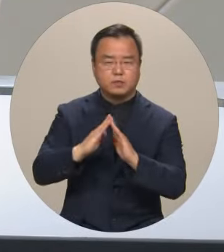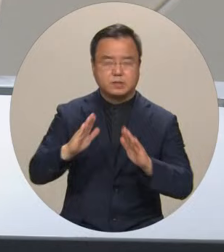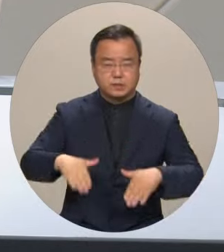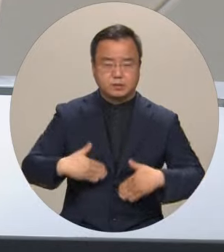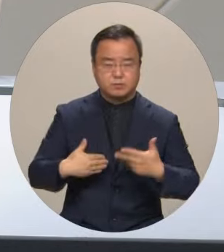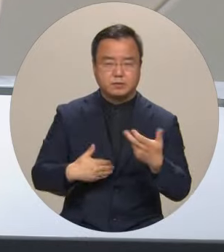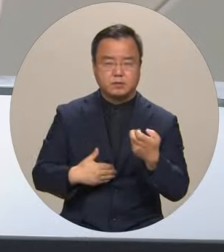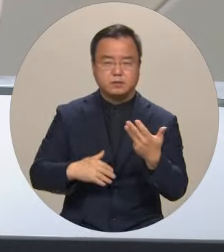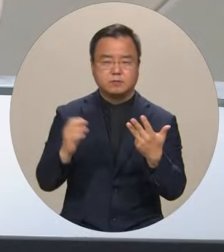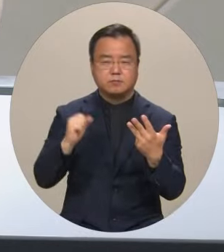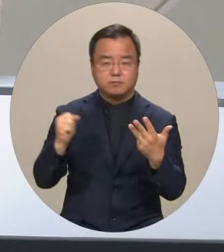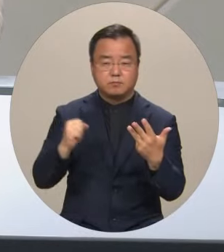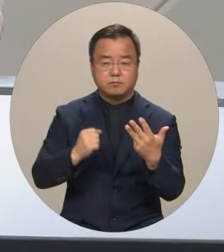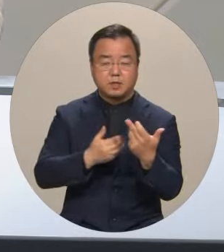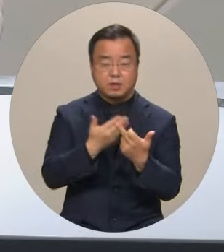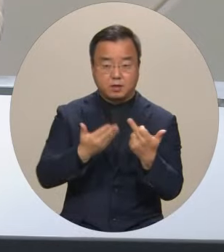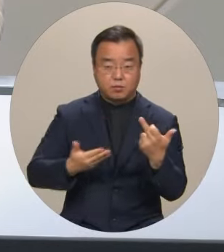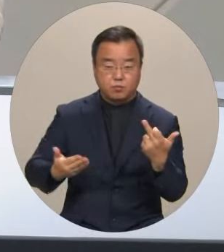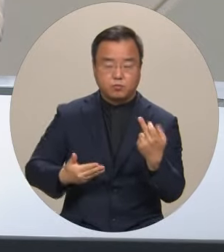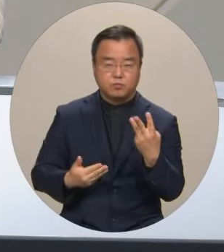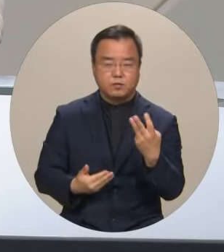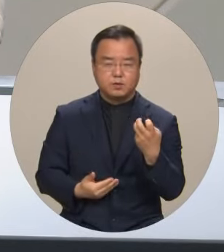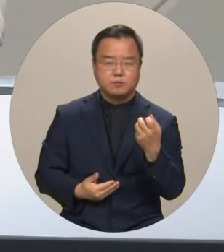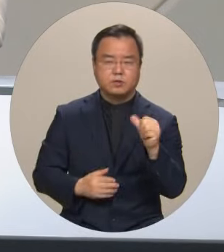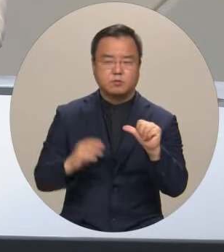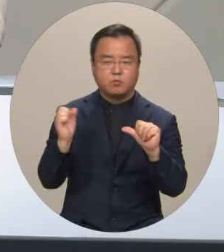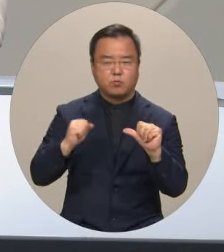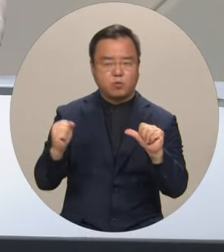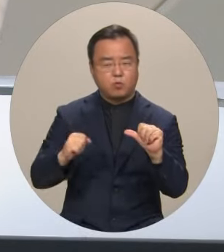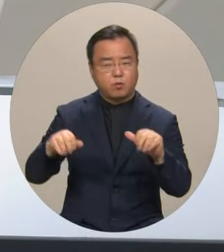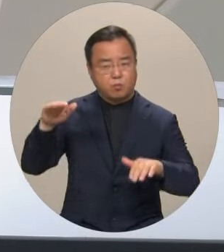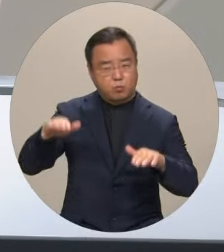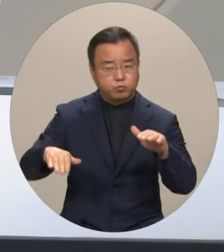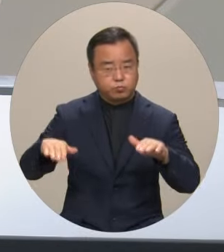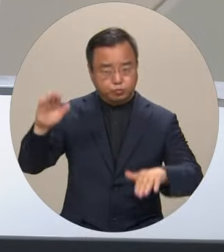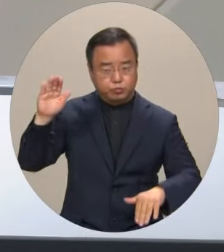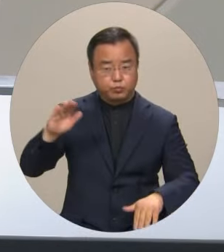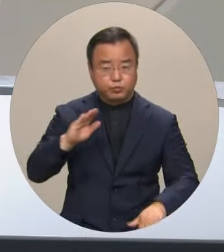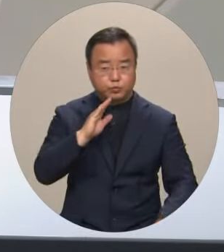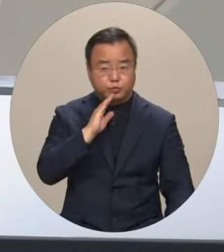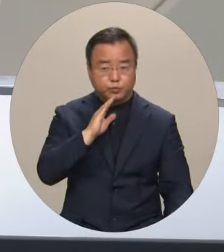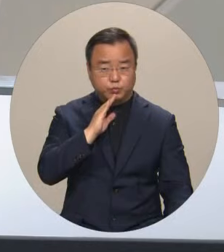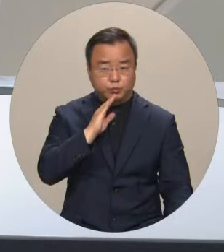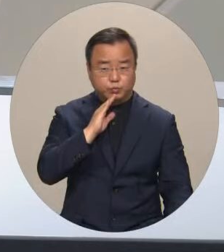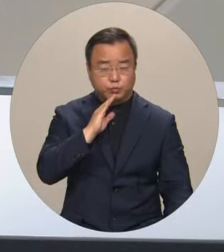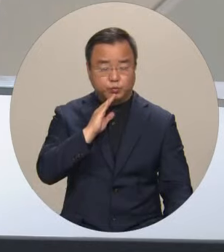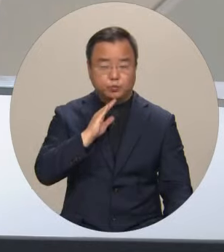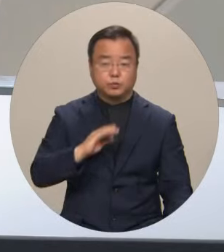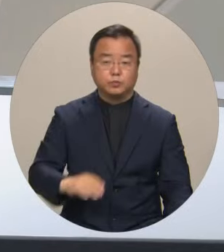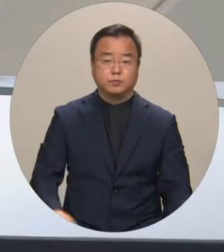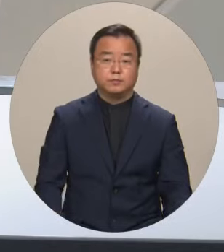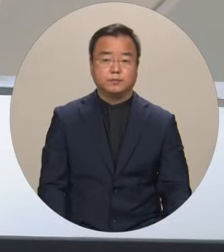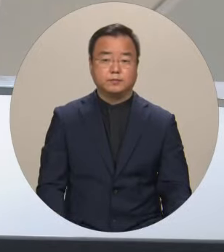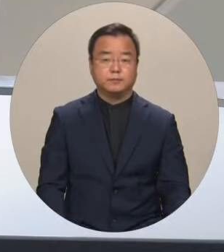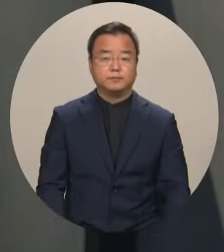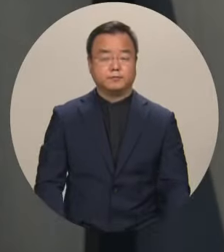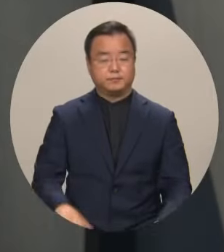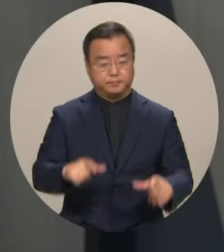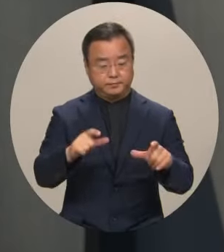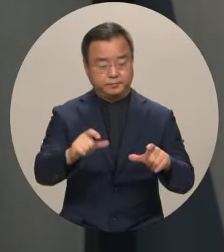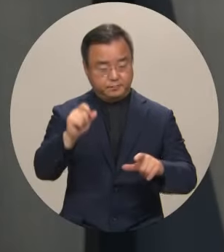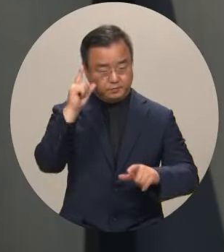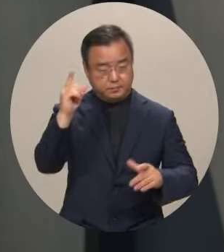78% 강원도는 35% 굉장히 편차가 큰 상황입니다 또주 해야 될 부분이 있을까요네 지역 인재